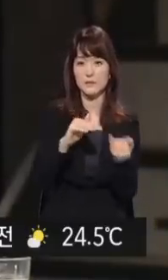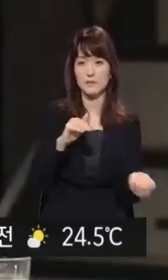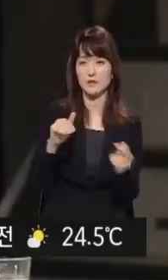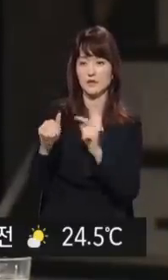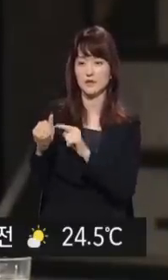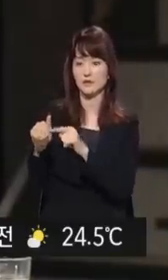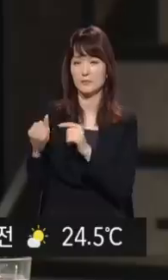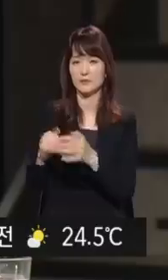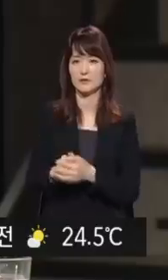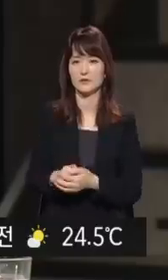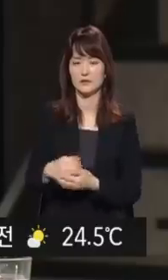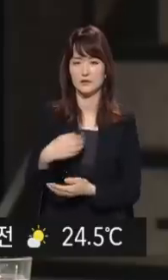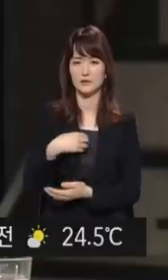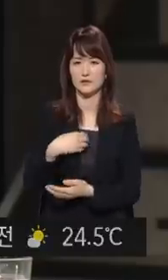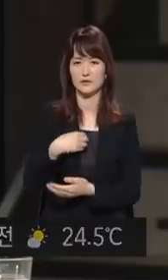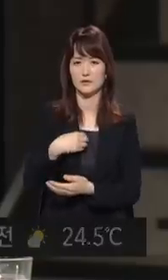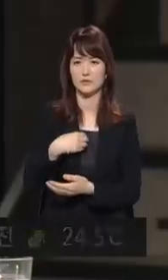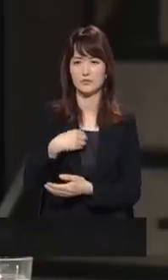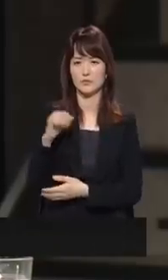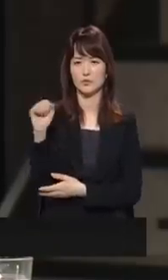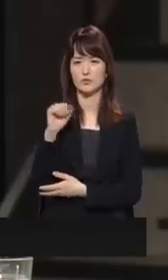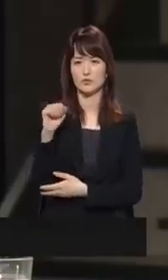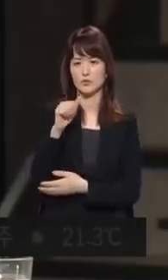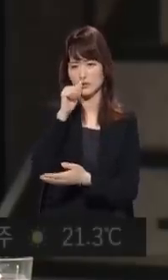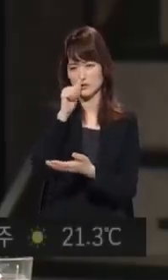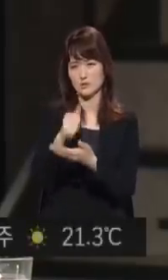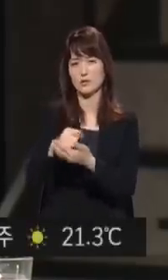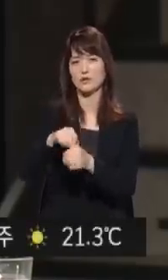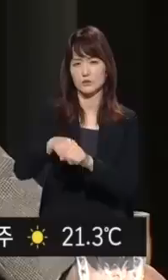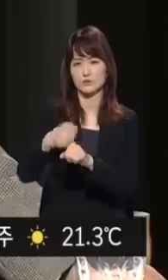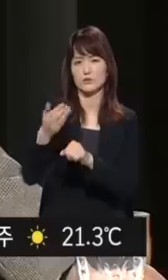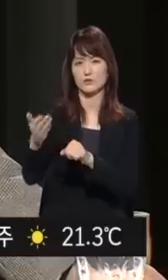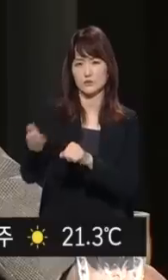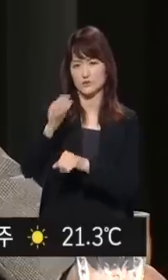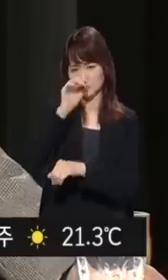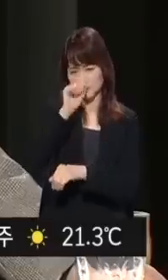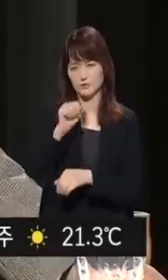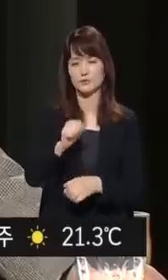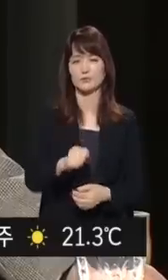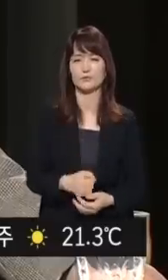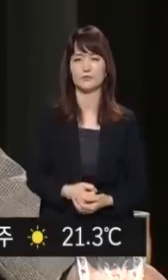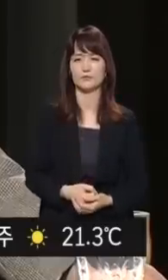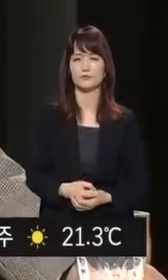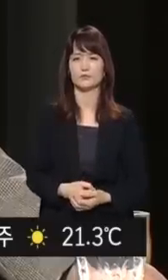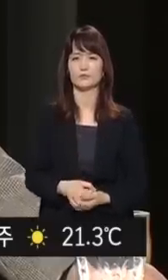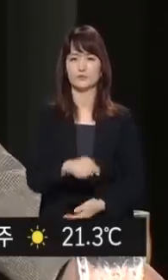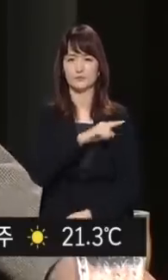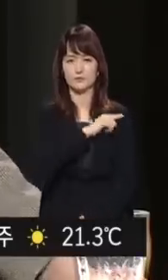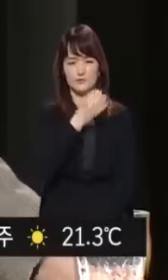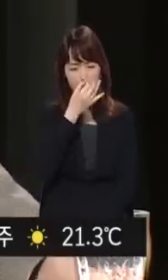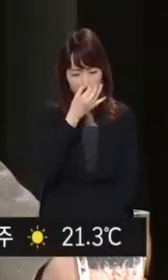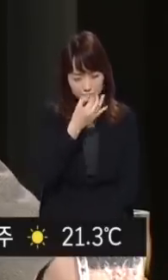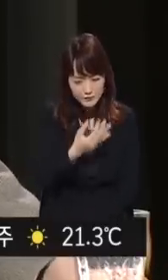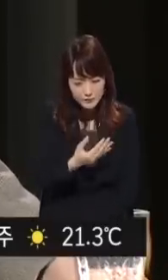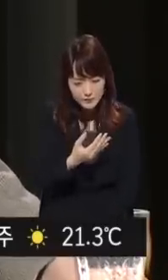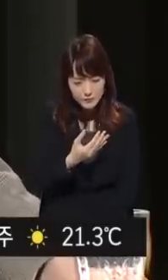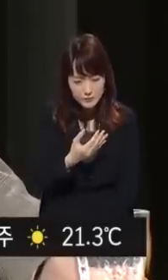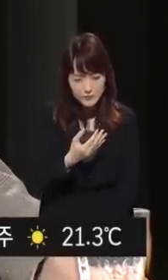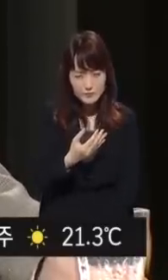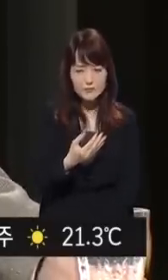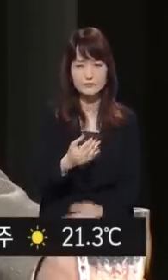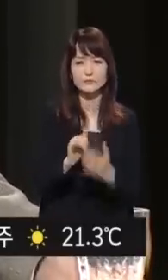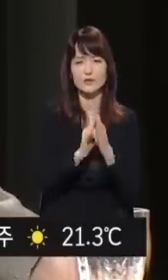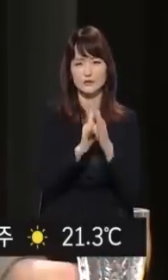지상으로 꼭 좀 처벌을 강력하게 했으면 좋겠다는 말씀드리겠습니다 자 지금 제일 힘든 건 피해자 가족들이겠죠